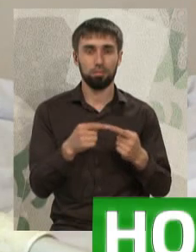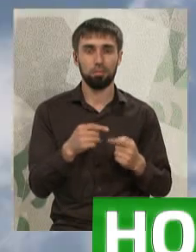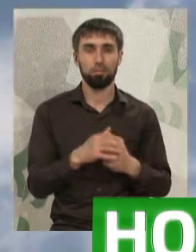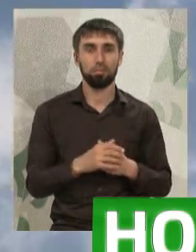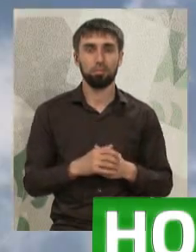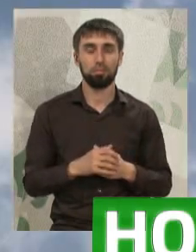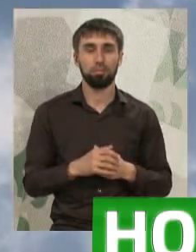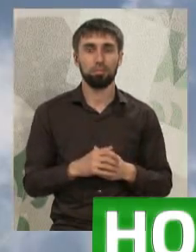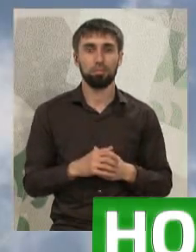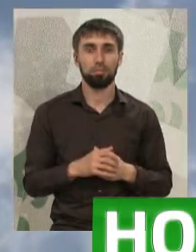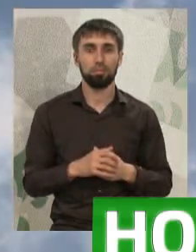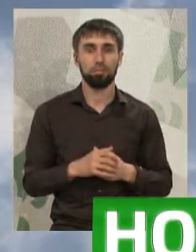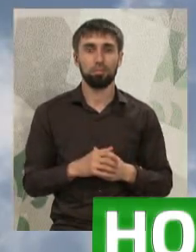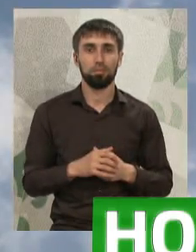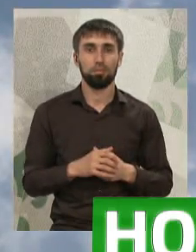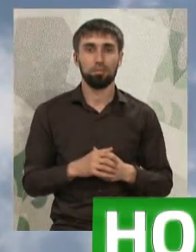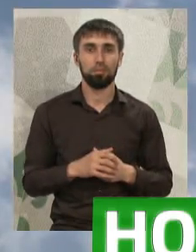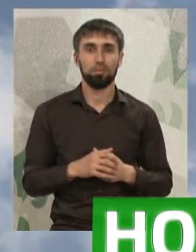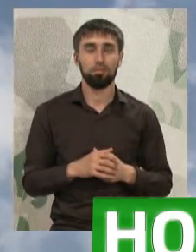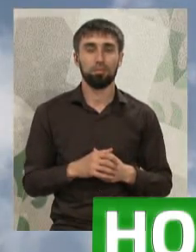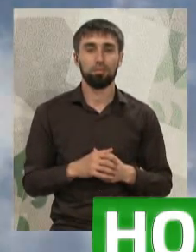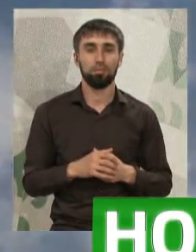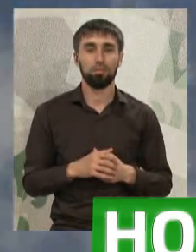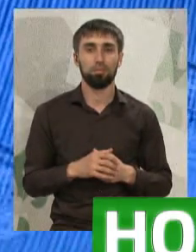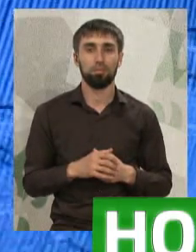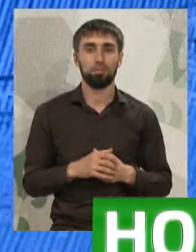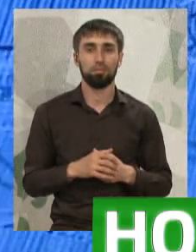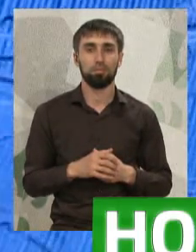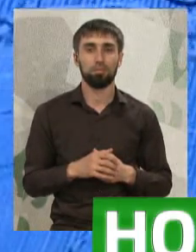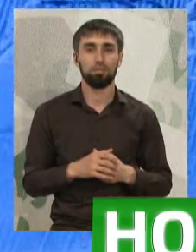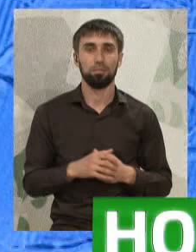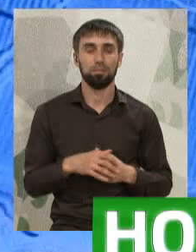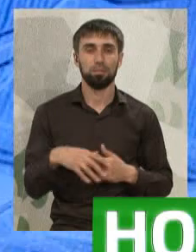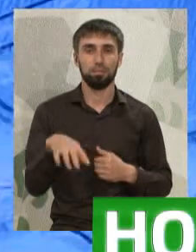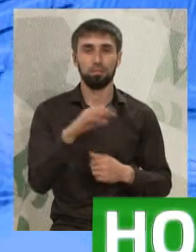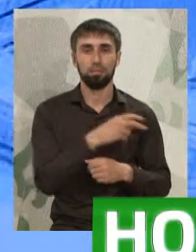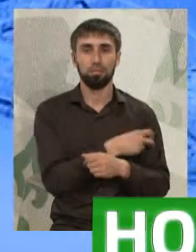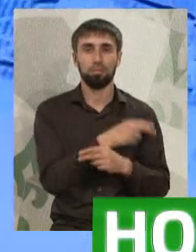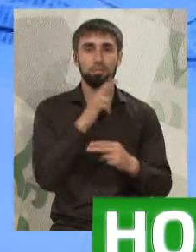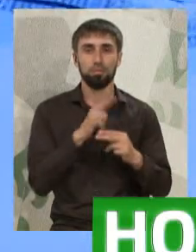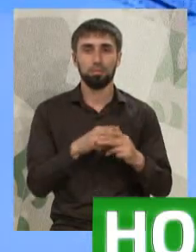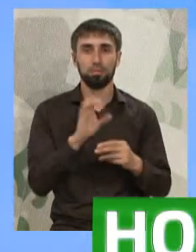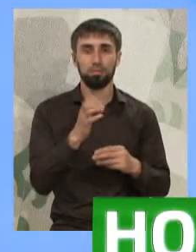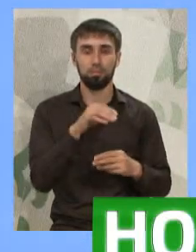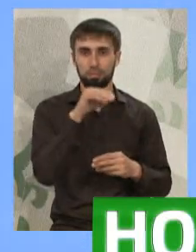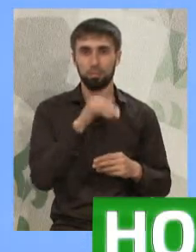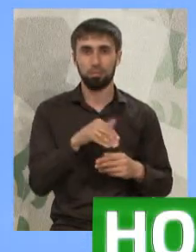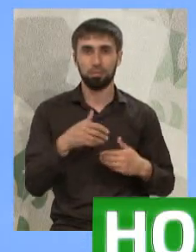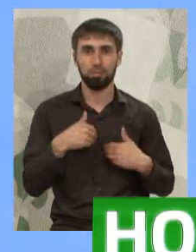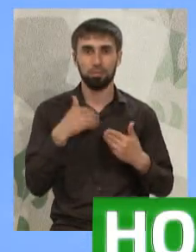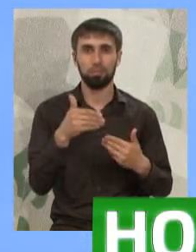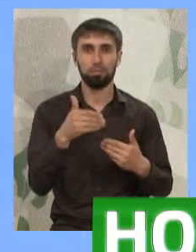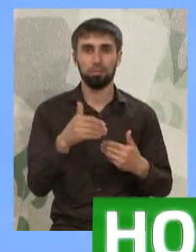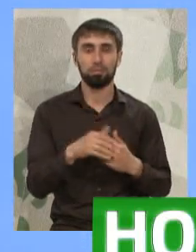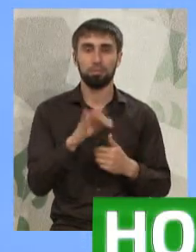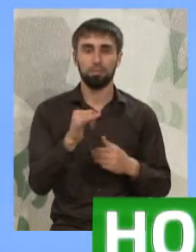миссию. Хава Гагиева, Магомед Белакиев, Новости 24. Всех медицинских сестер с профессиональным праздником поздравила